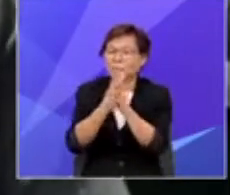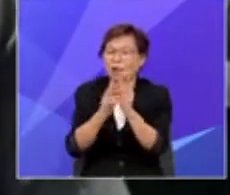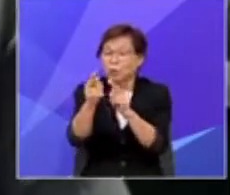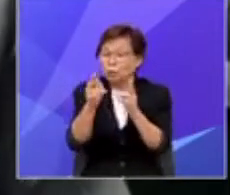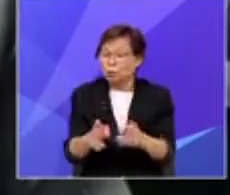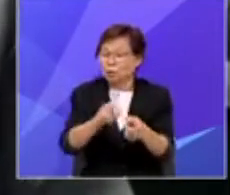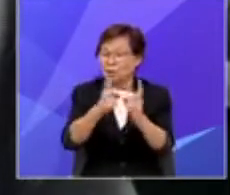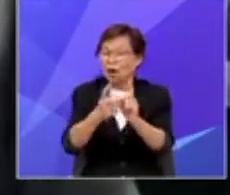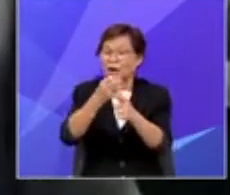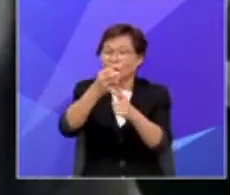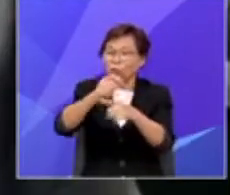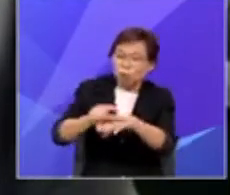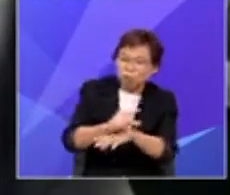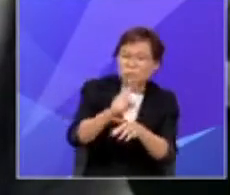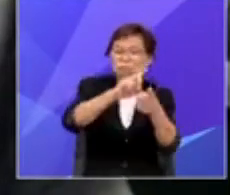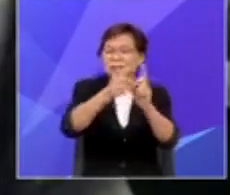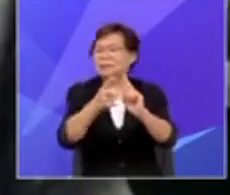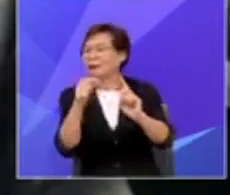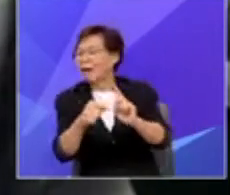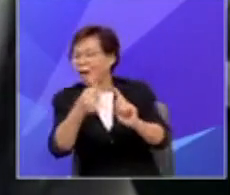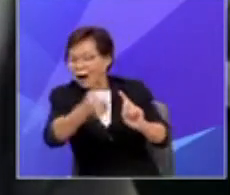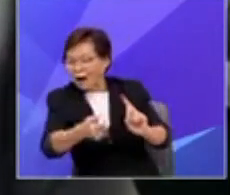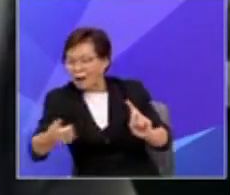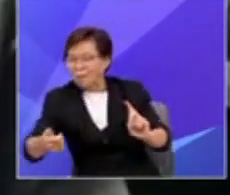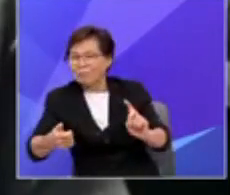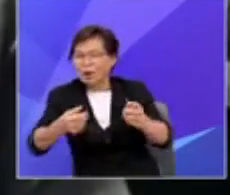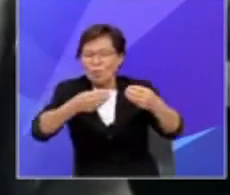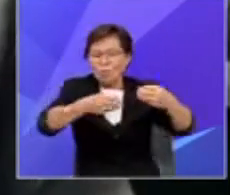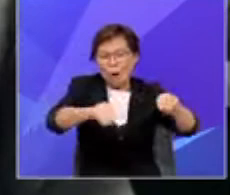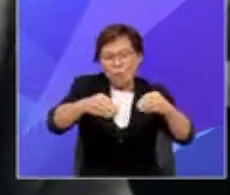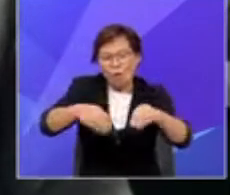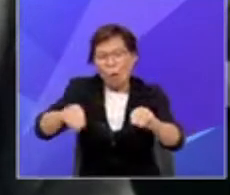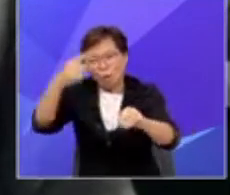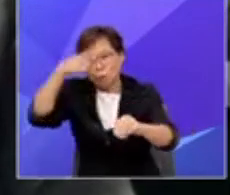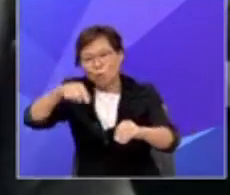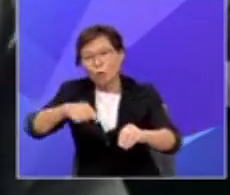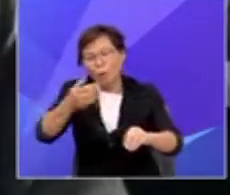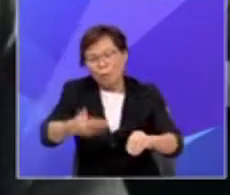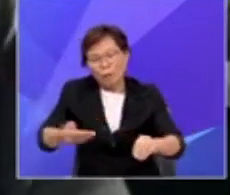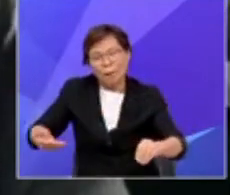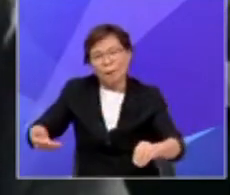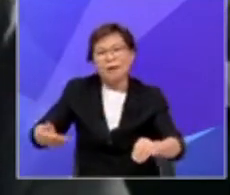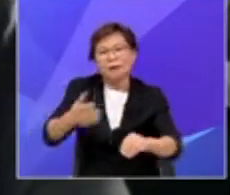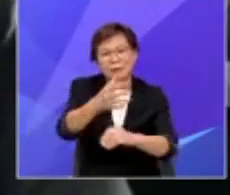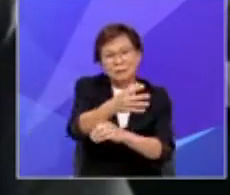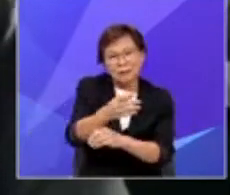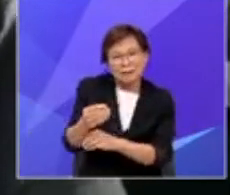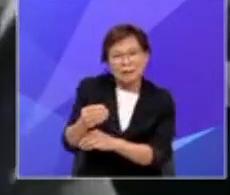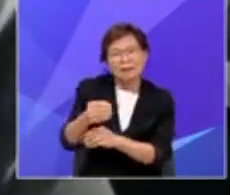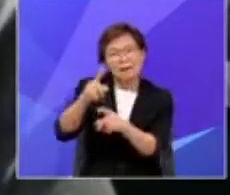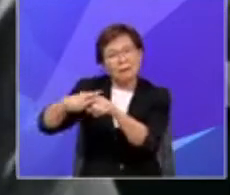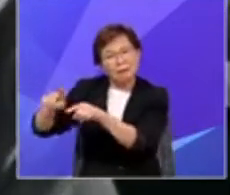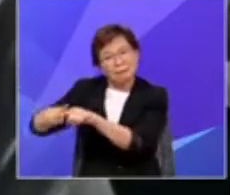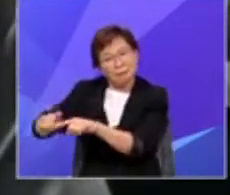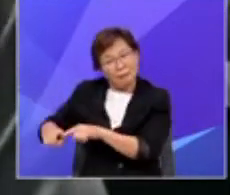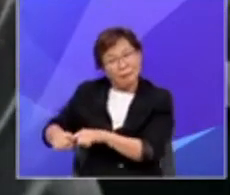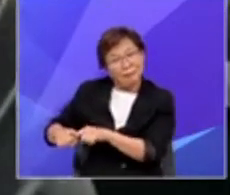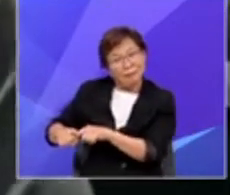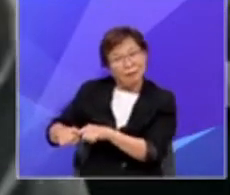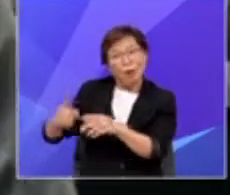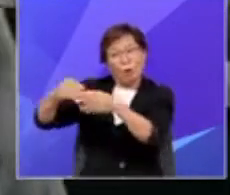atau menggunakan digital sebagai alat pemasaran untuk untuk untuk produk dan sebagainya